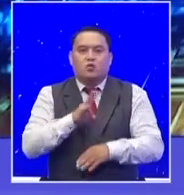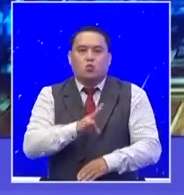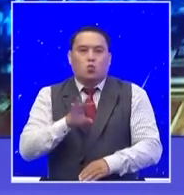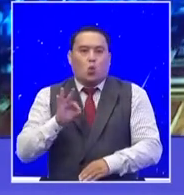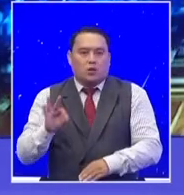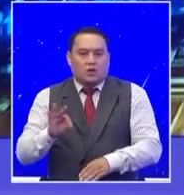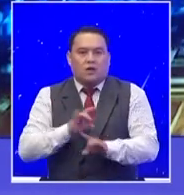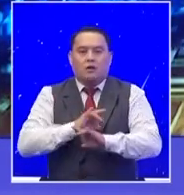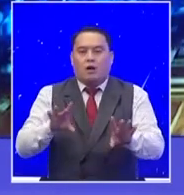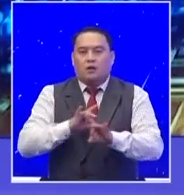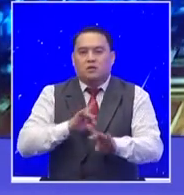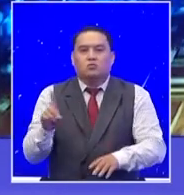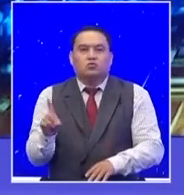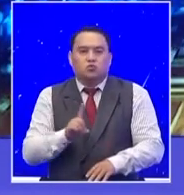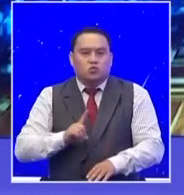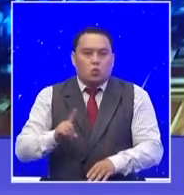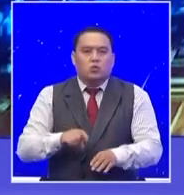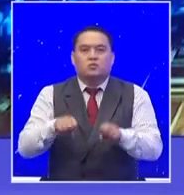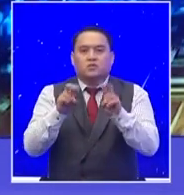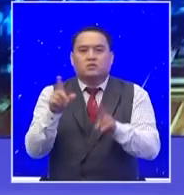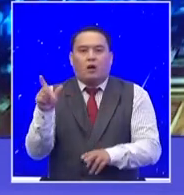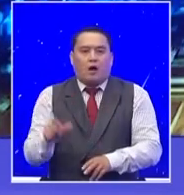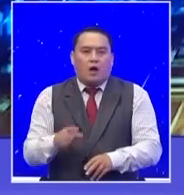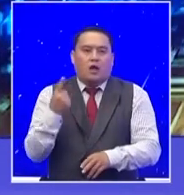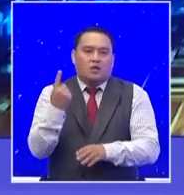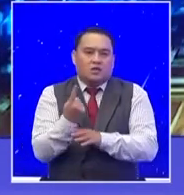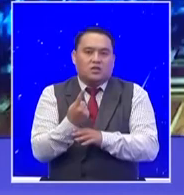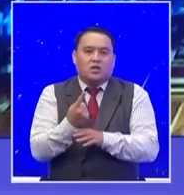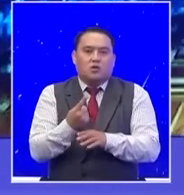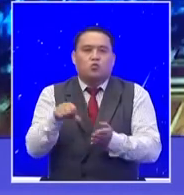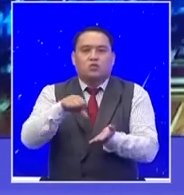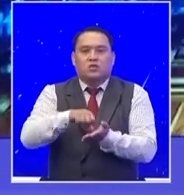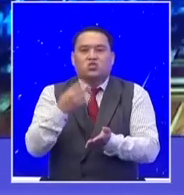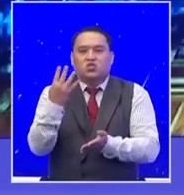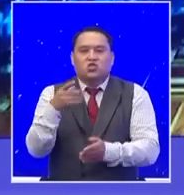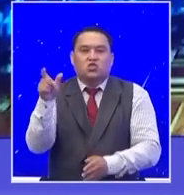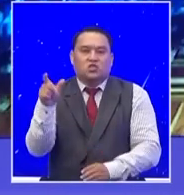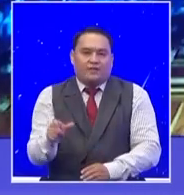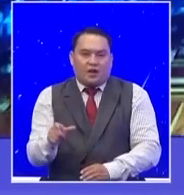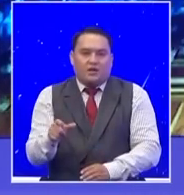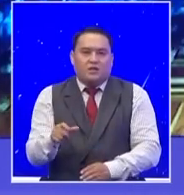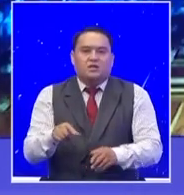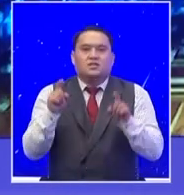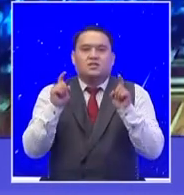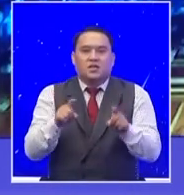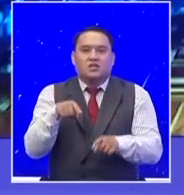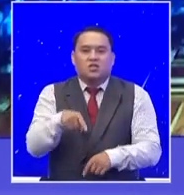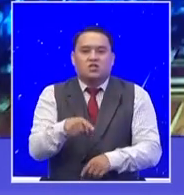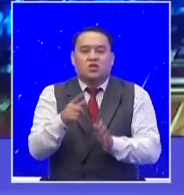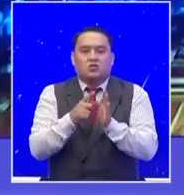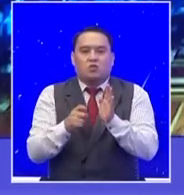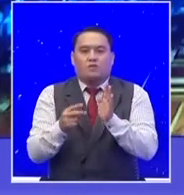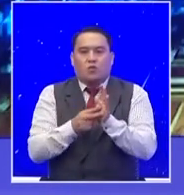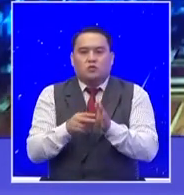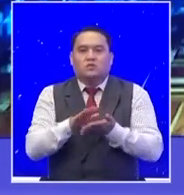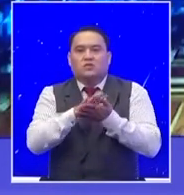Нур-Отан Жанбулат Жүргенбаев. По словам спикера, на один мандат претендовали сразу 4 кандидата. Всего зарегистрировано